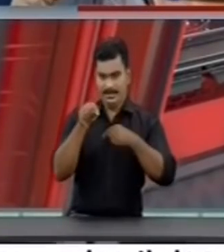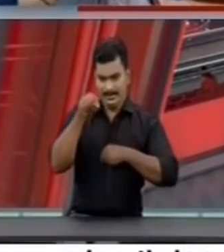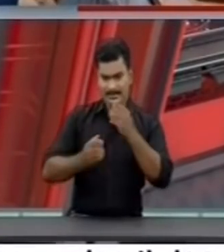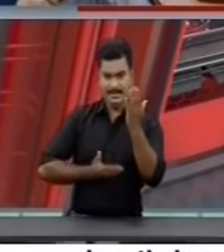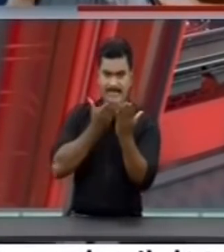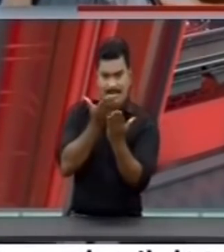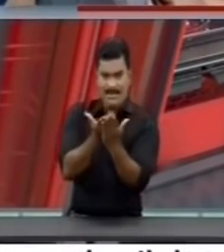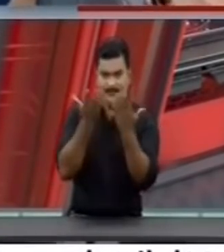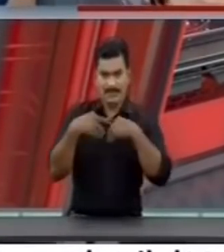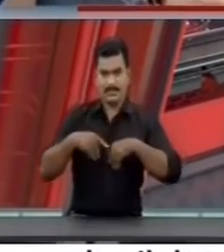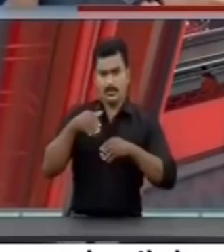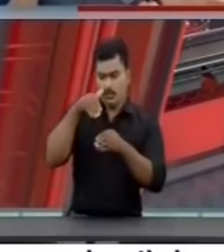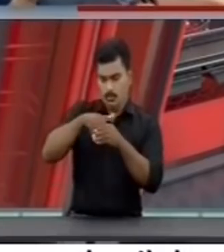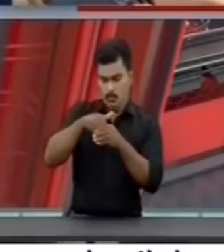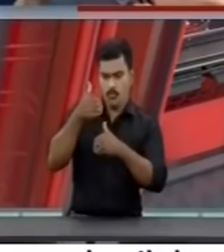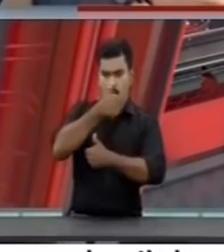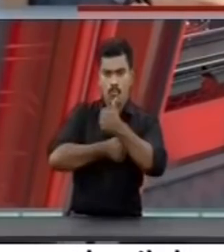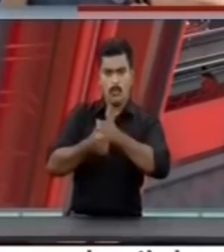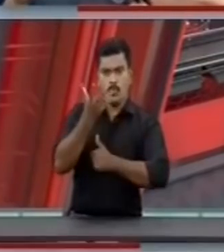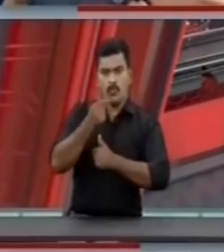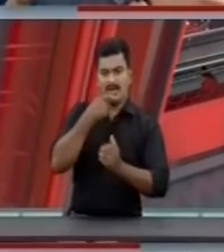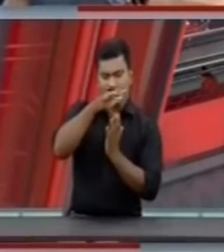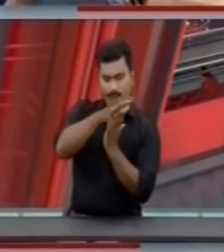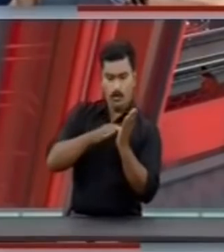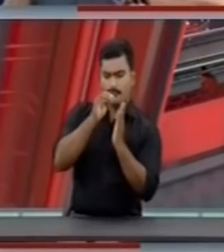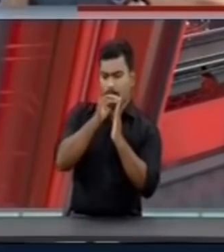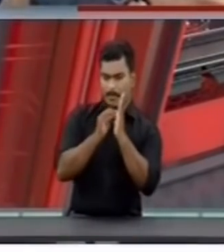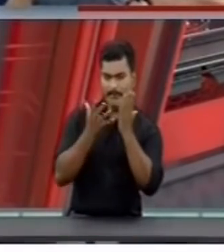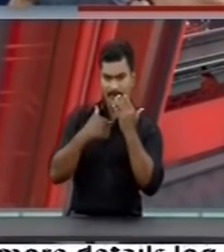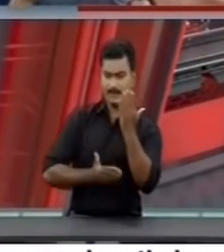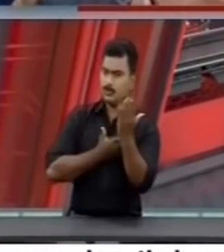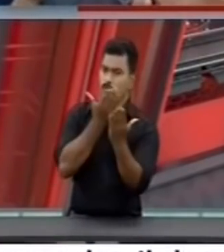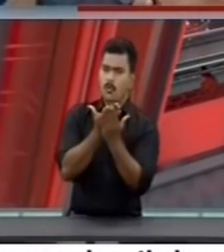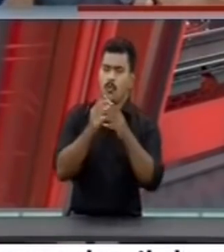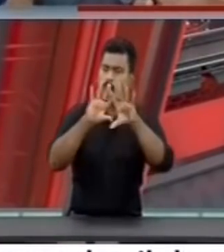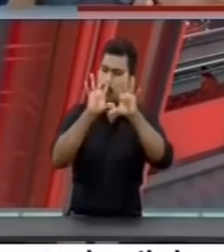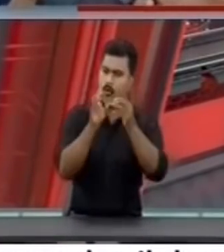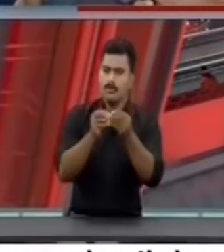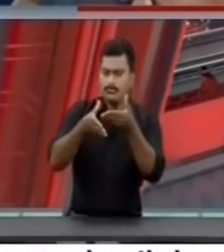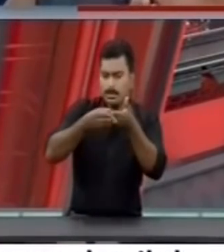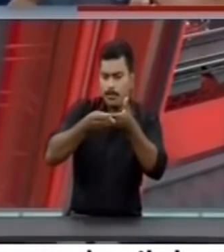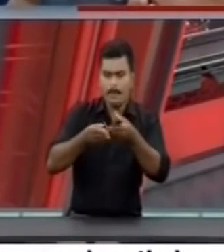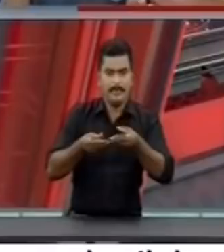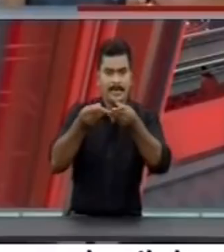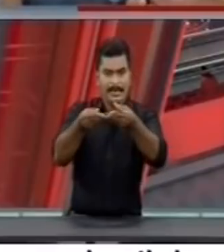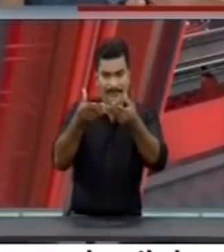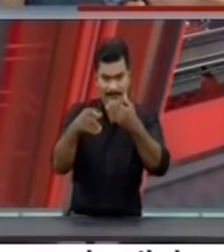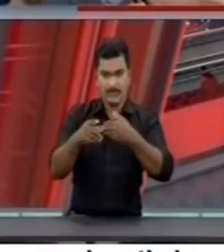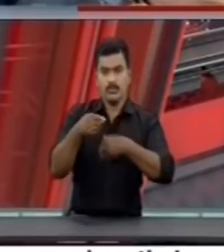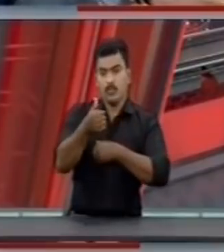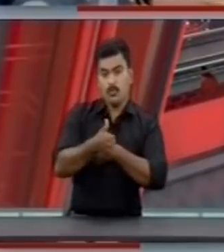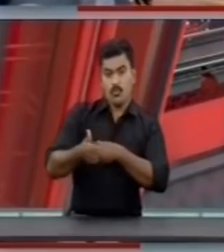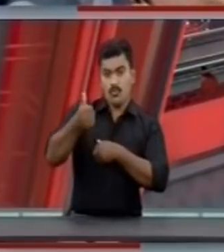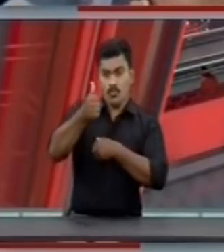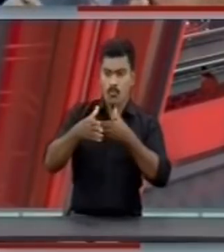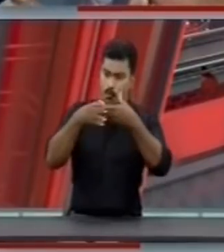ചെയ്തിട്ടുണ്ട്. യഥാർത്ഥ എല്ലാ ഡോക്യുമെന്റ്സും വേണ്ടതായിട്ടുള്ള ഡോക്യുമെന്റ്സ് എല്ലാം സബ്മിറ്റ് ചെയ്തിട്ടുണ്ട്. അതുകൂടെ കൺസിഡർ